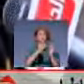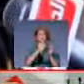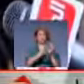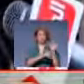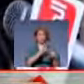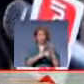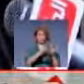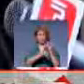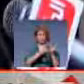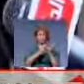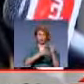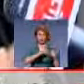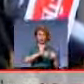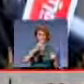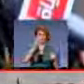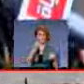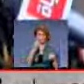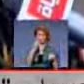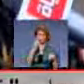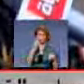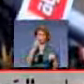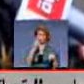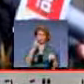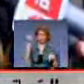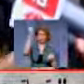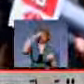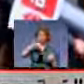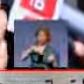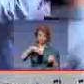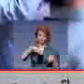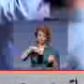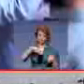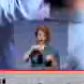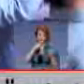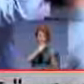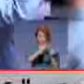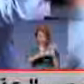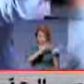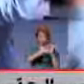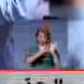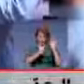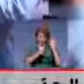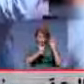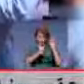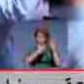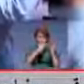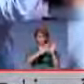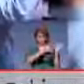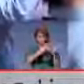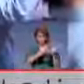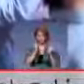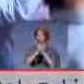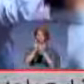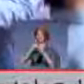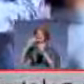فيه. بعدها بساعتين تاني يوم البيت كله ولع بقى. البيت كله فقال لك بقى ده كان مش عارف الدبدوب لما